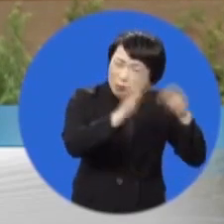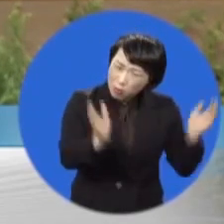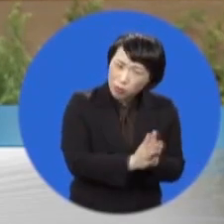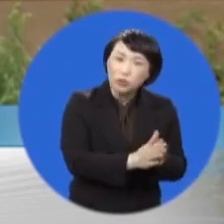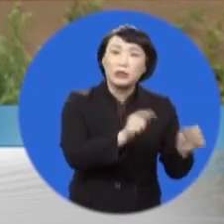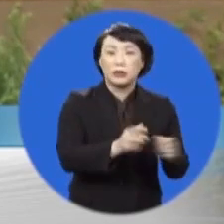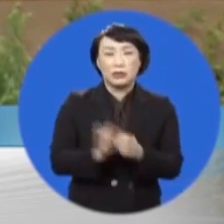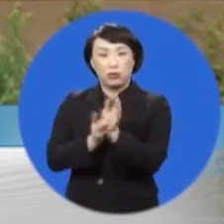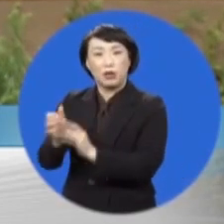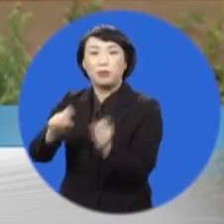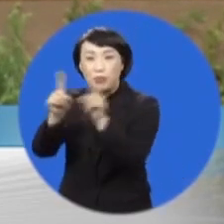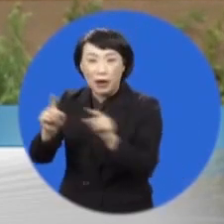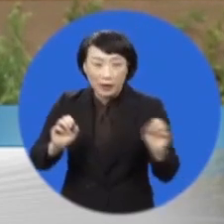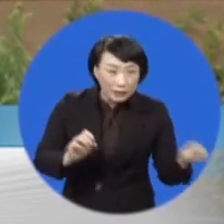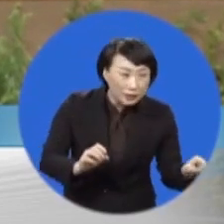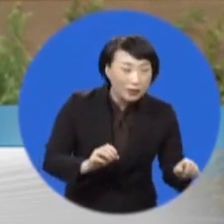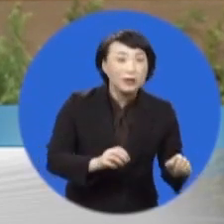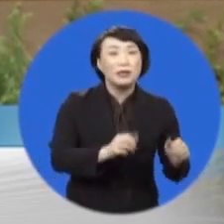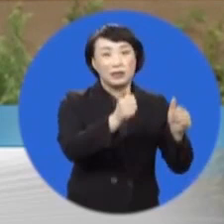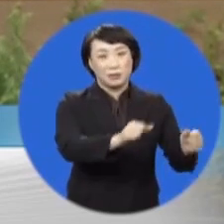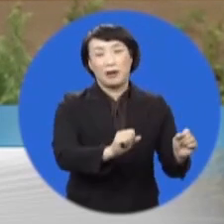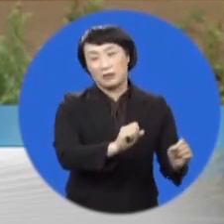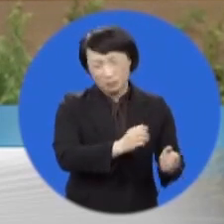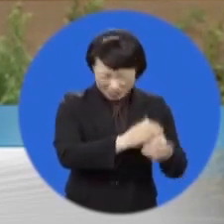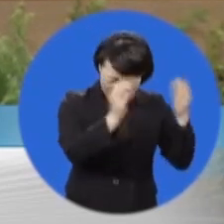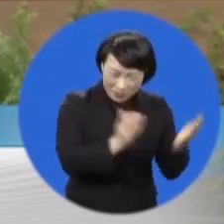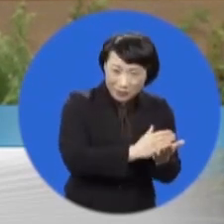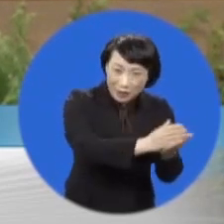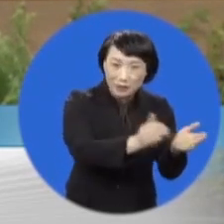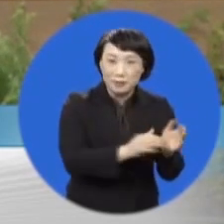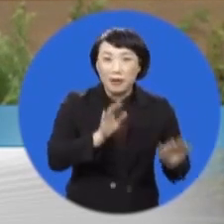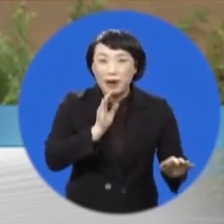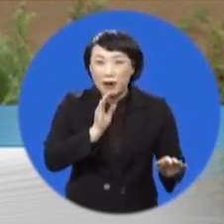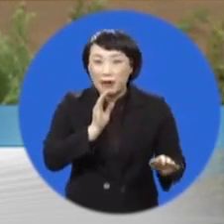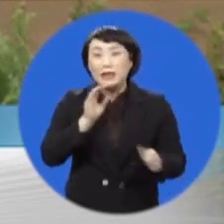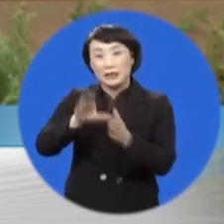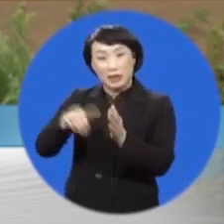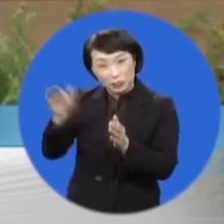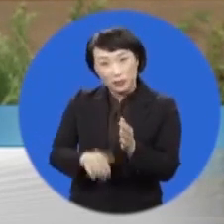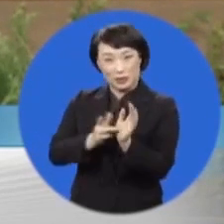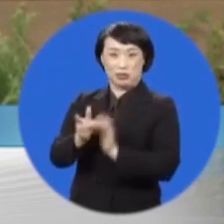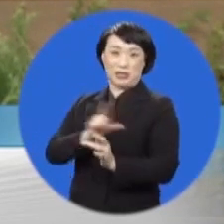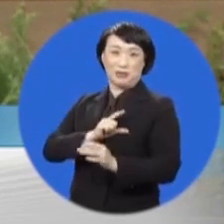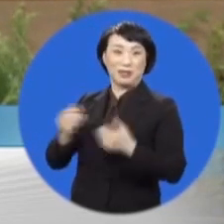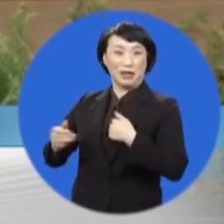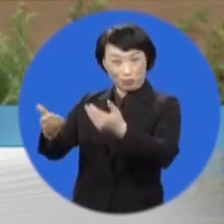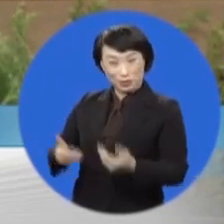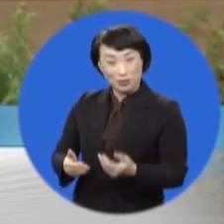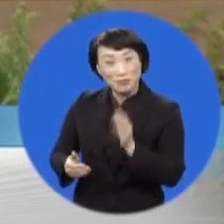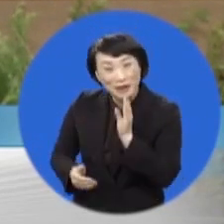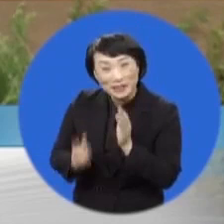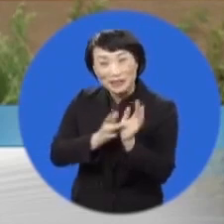부활 와 통신이 에 영원한 칭 파 를 받았다 이 말해 이 때부터 그 이름을 내게 추젓 어쩌니 그